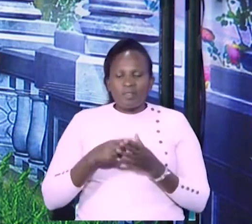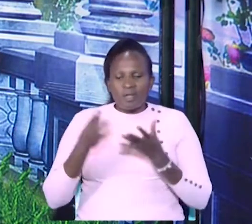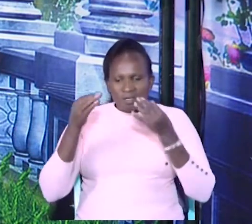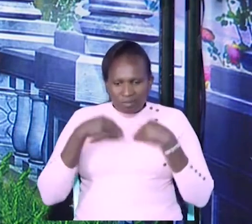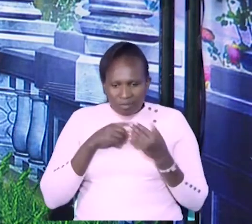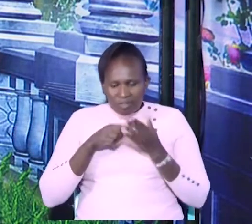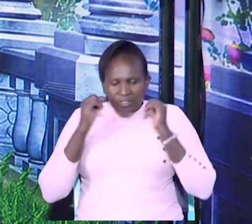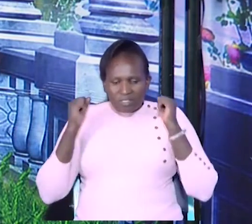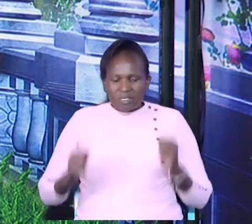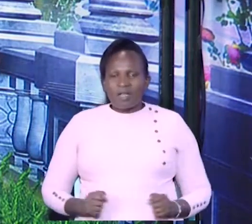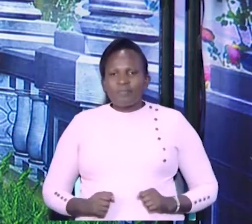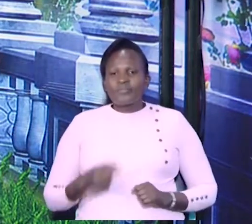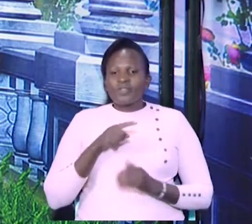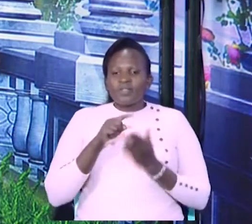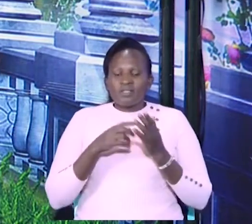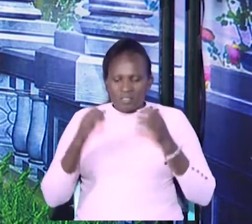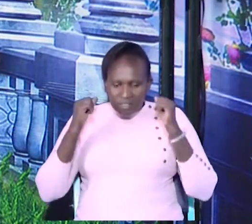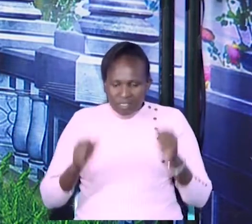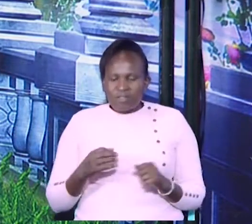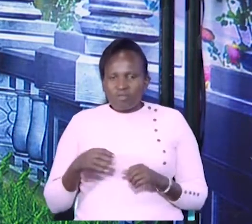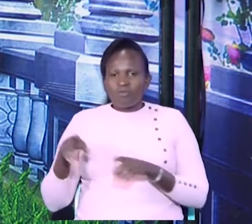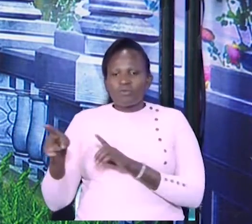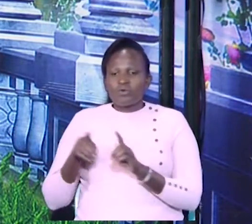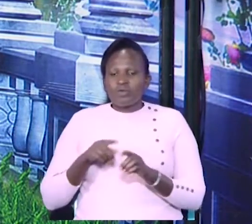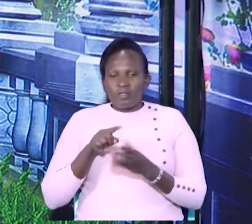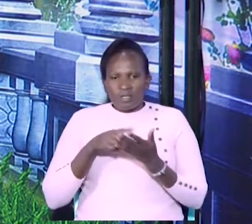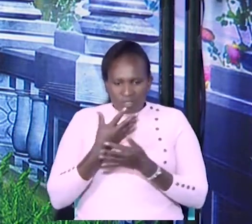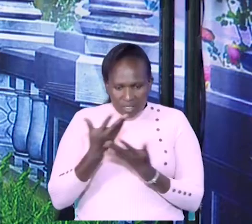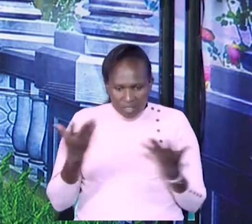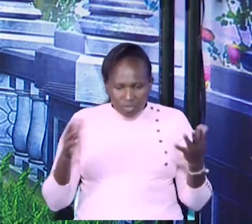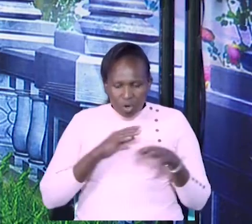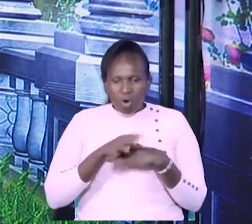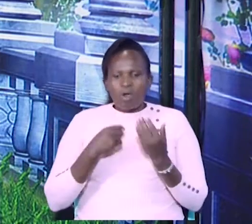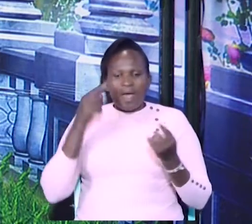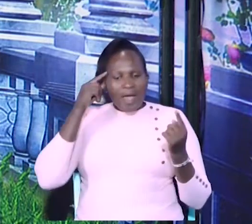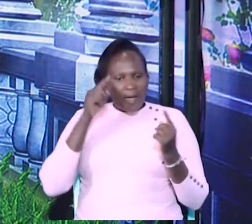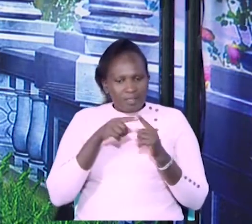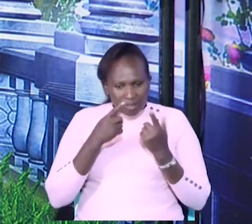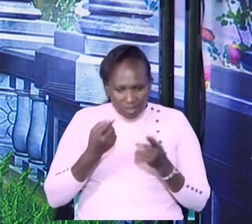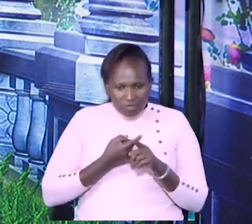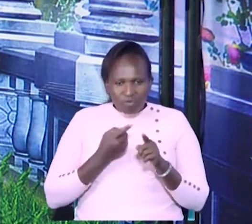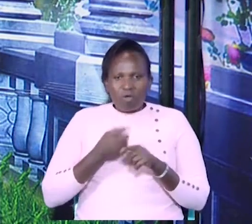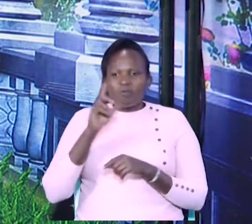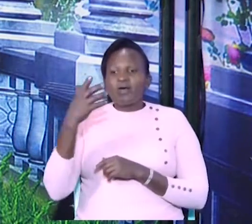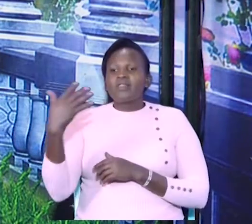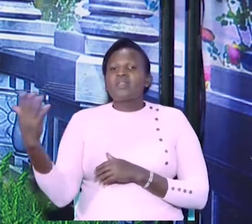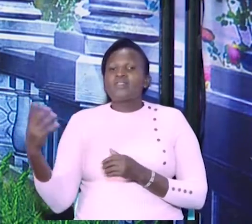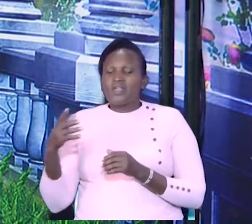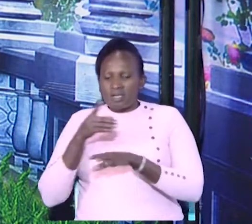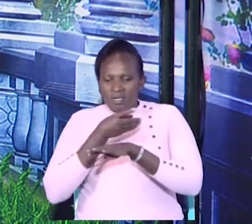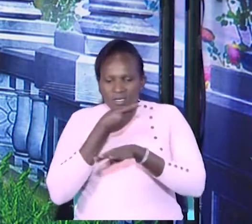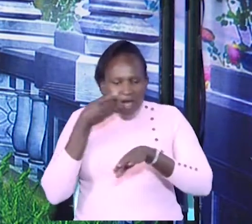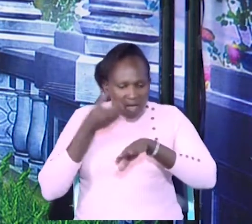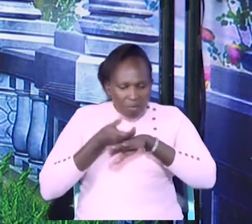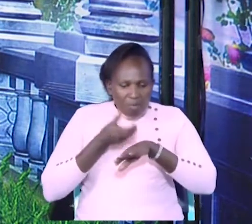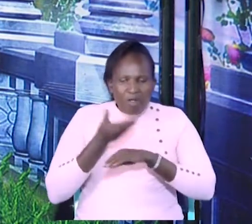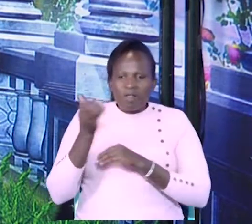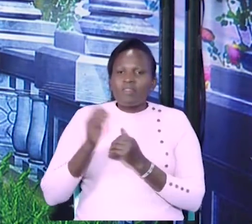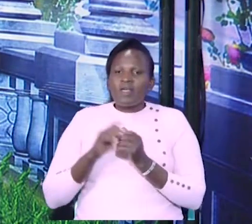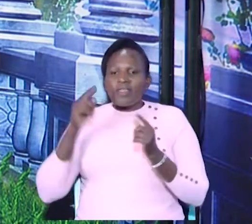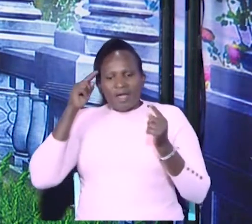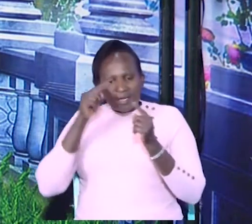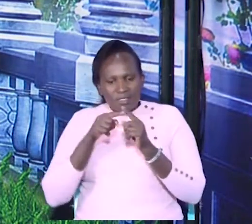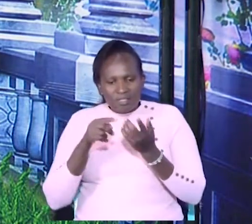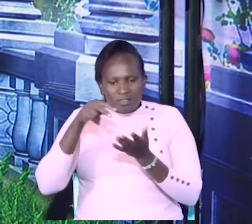that strength. Ile strength ya kufanya yale mambo yalifanya yote, mpaka kuanzia jambo la kwanza, mifupa mikafu pale,